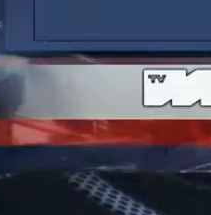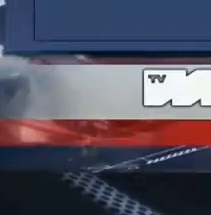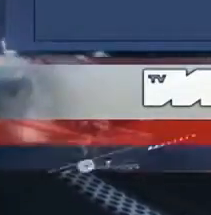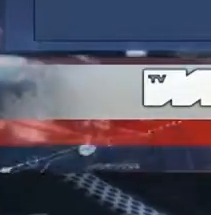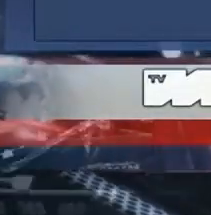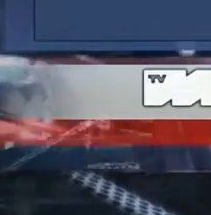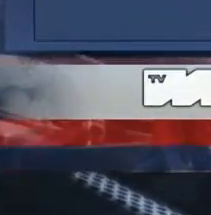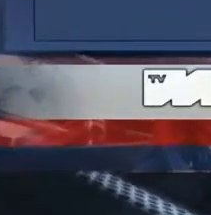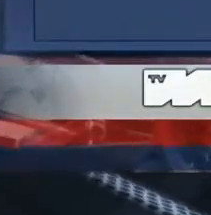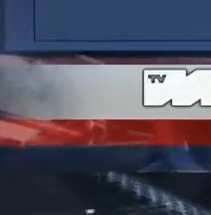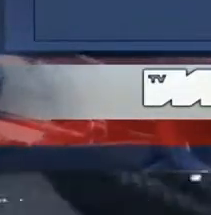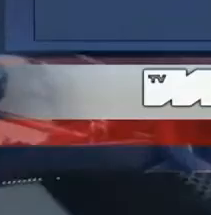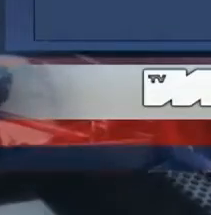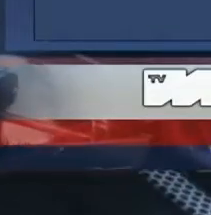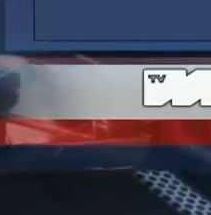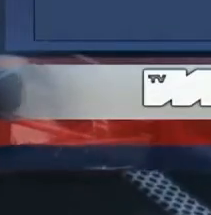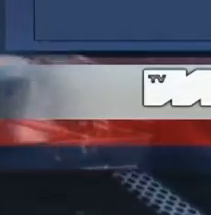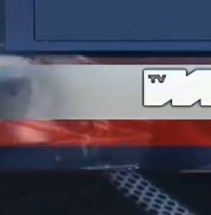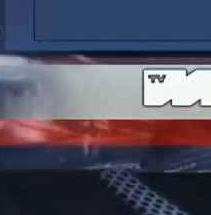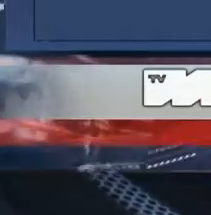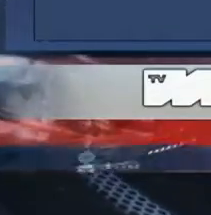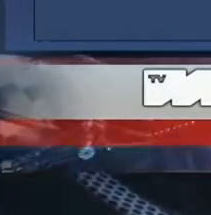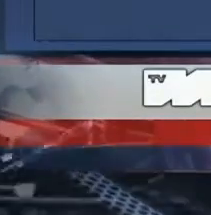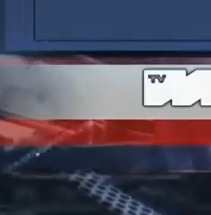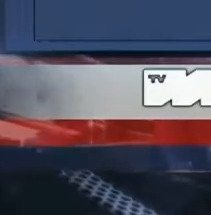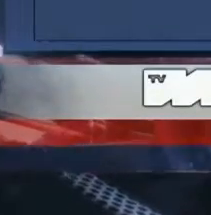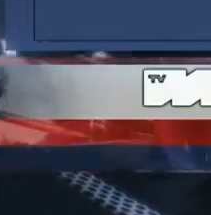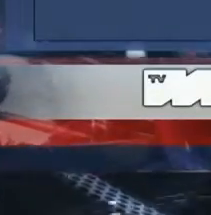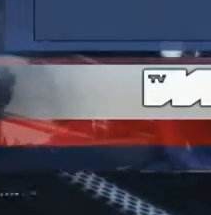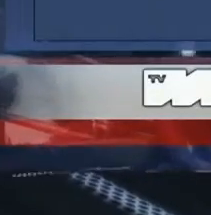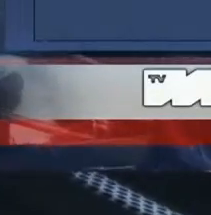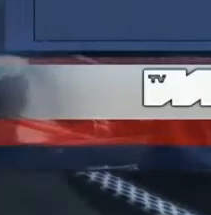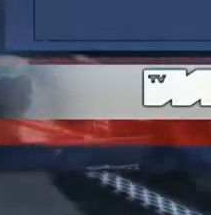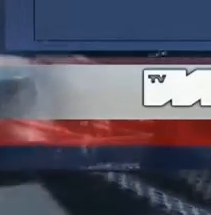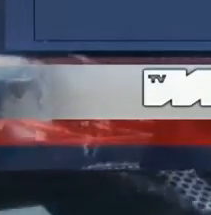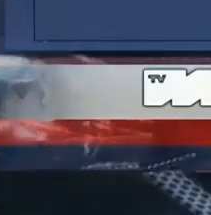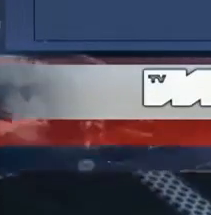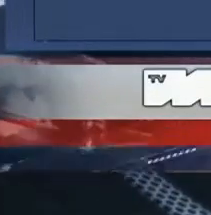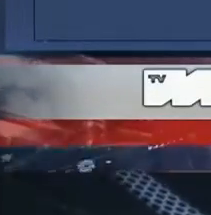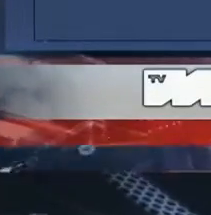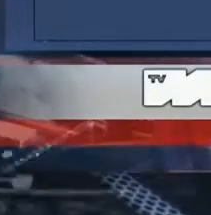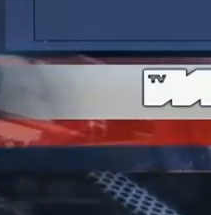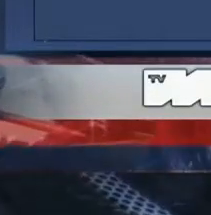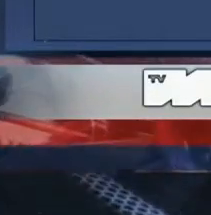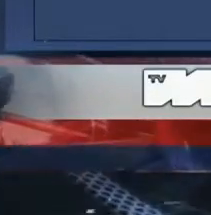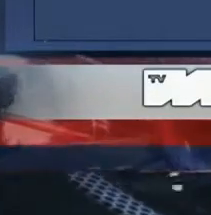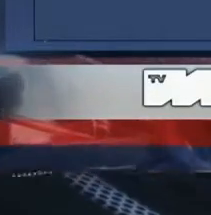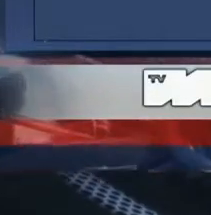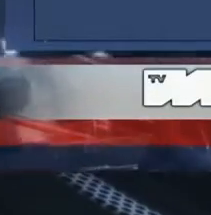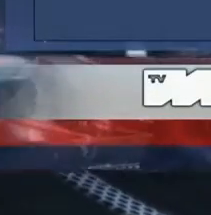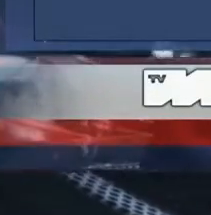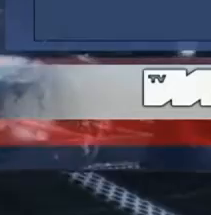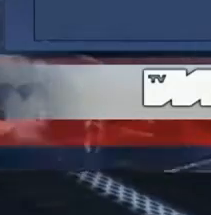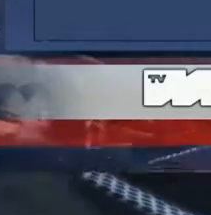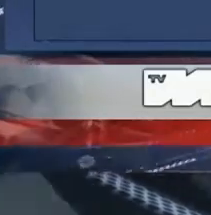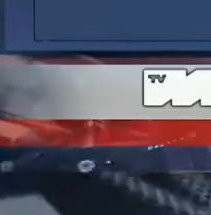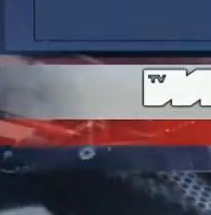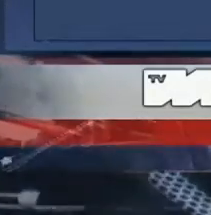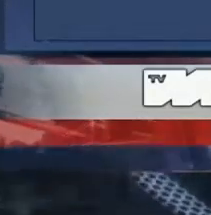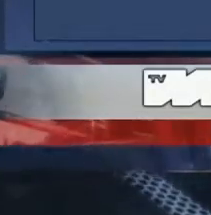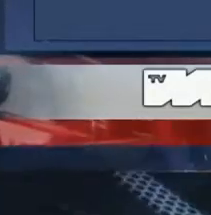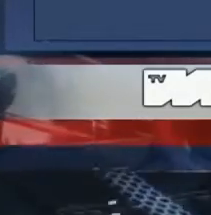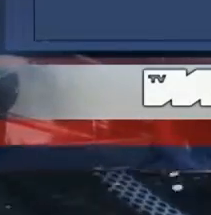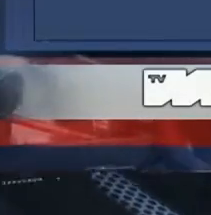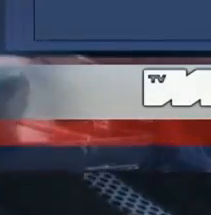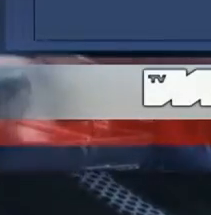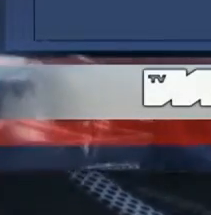Maro ireo kivisiketraka ara-tsaina amin'izao ady amin'ny coronavirus izao. Hitondra ny psikologo torohevitra ato anatin'ny vaovao an-tsary